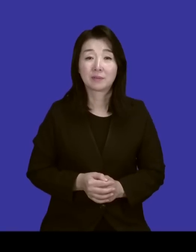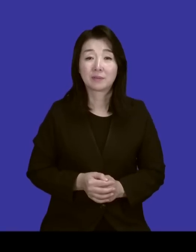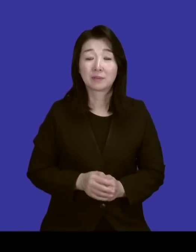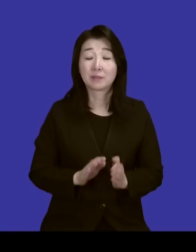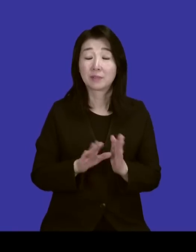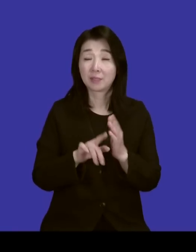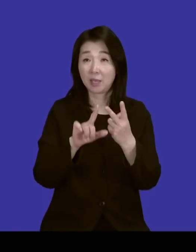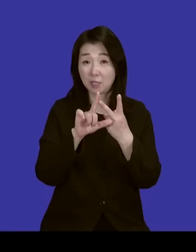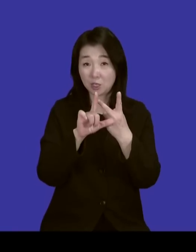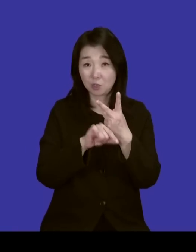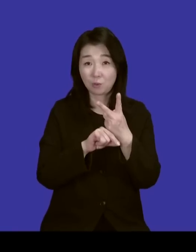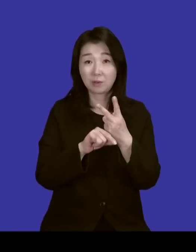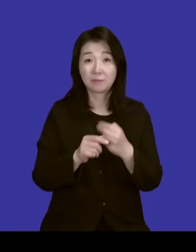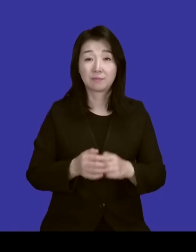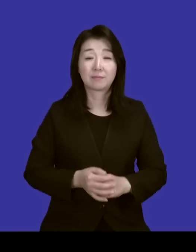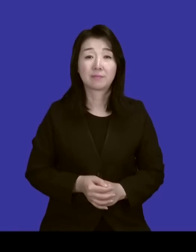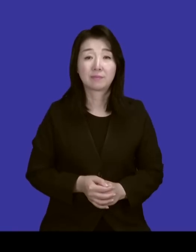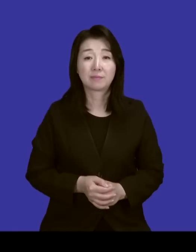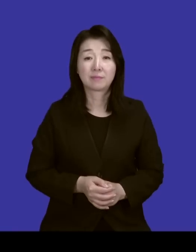2월 달이었는데 네,